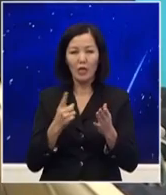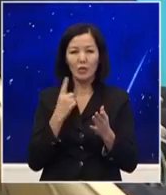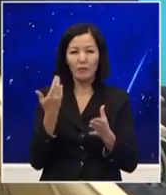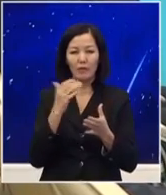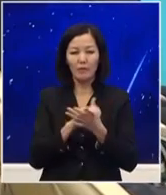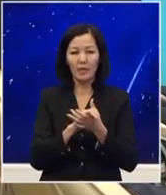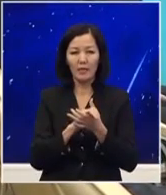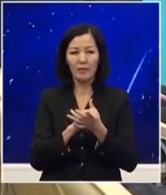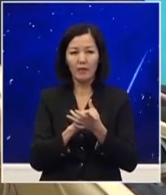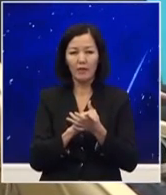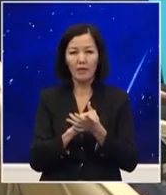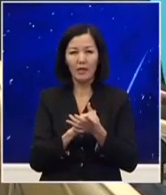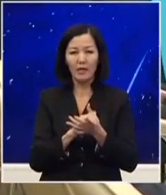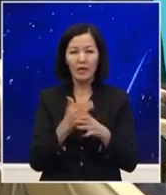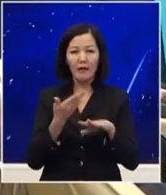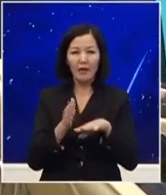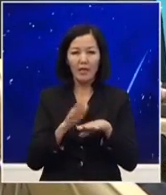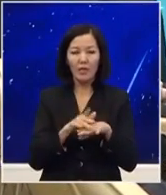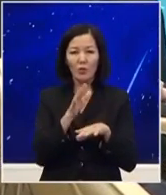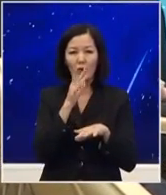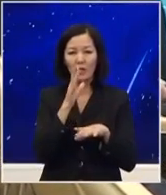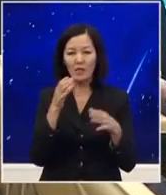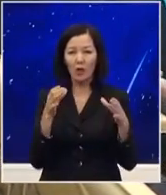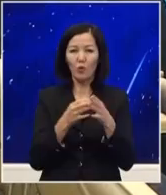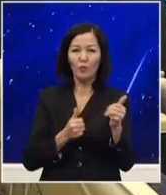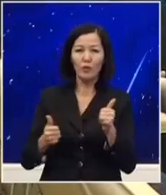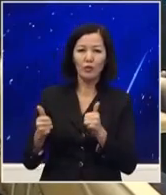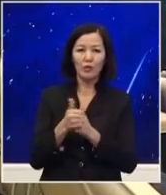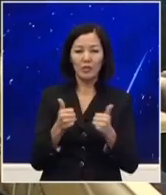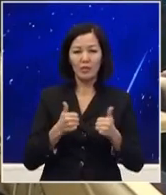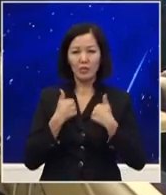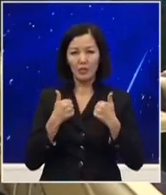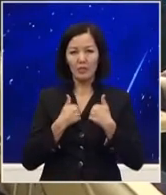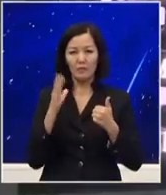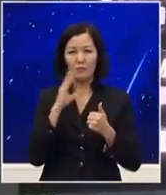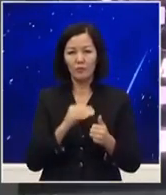танылып қана қоймай, қысылтаяң кезде команданы жігерлендіріп, жеңіске бастар жолды тапты.